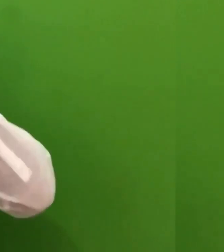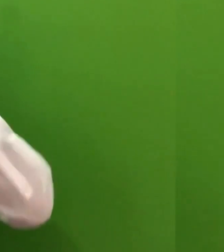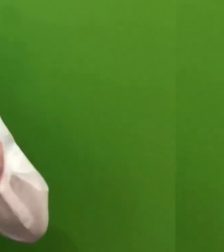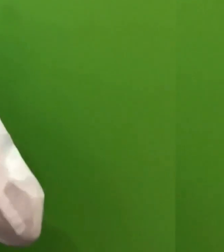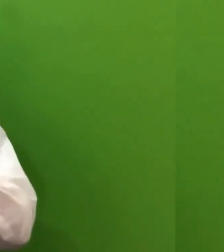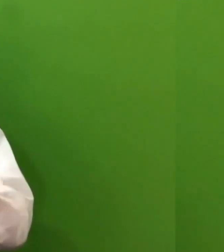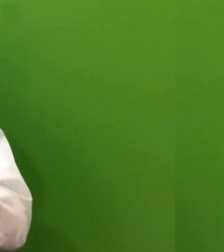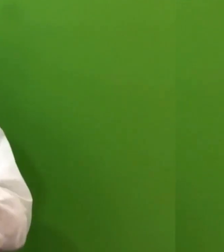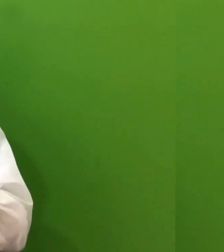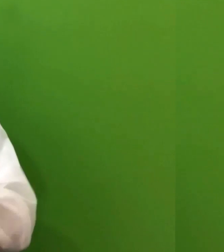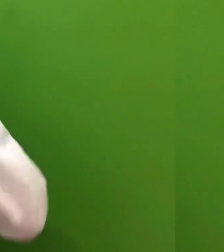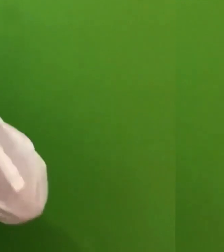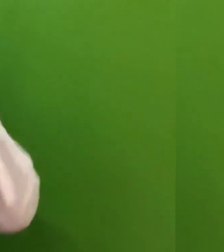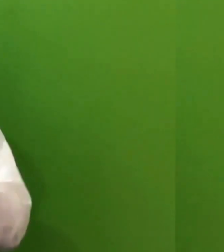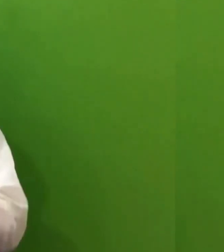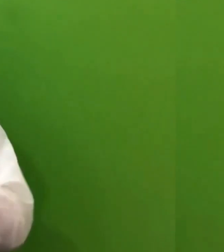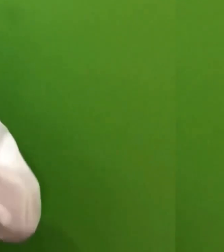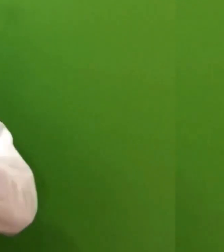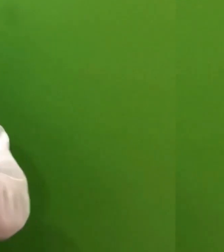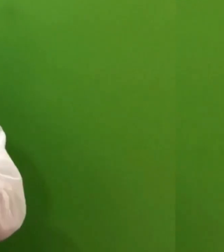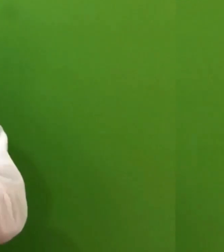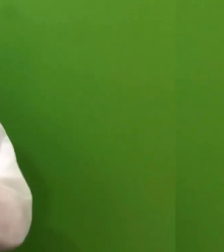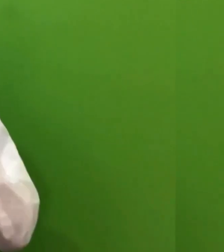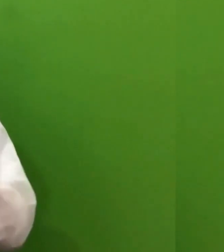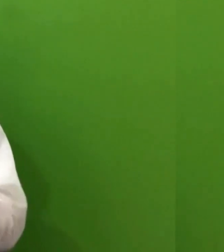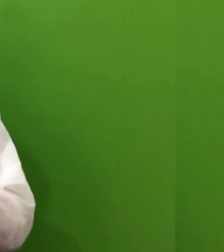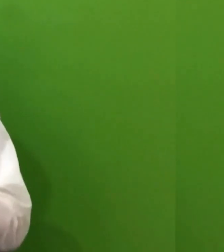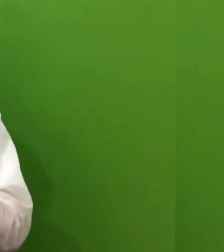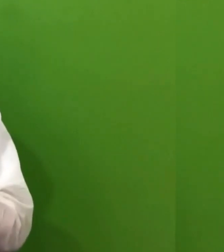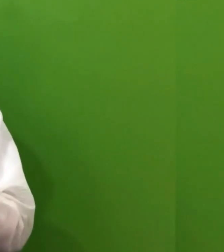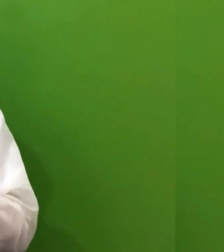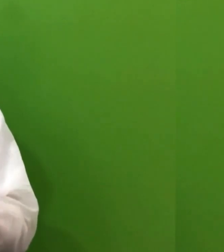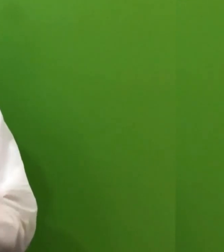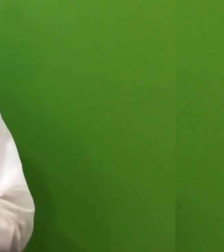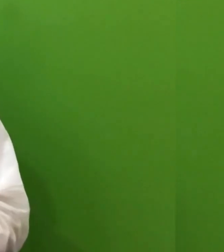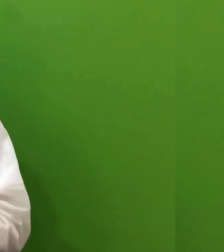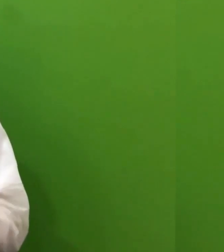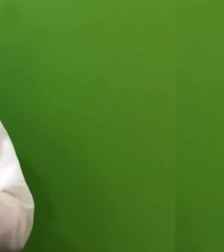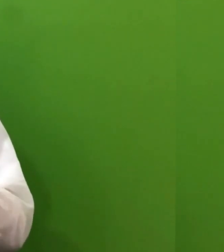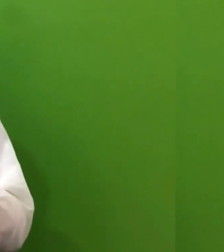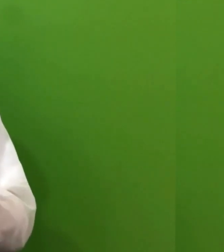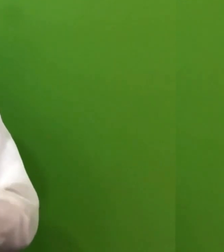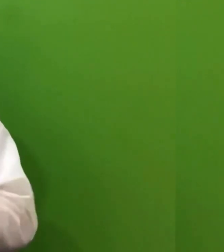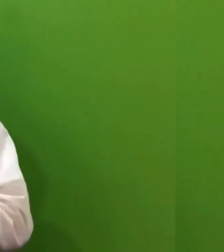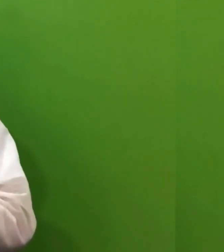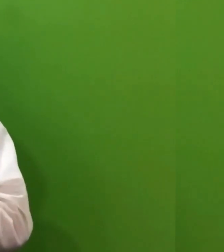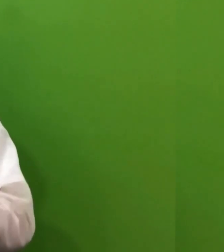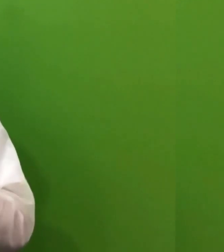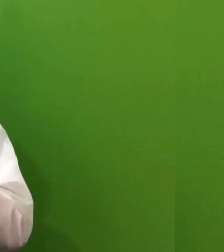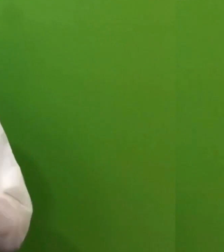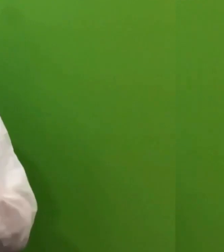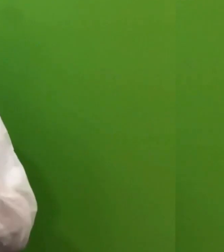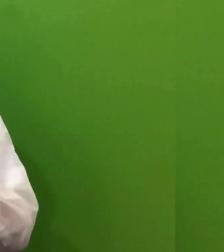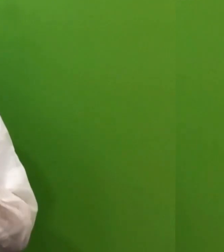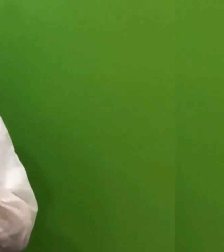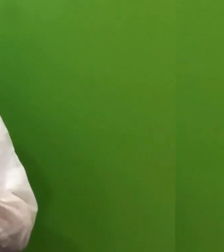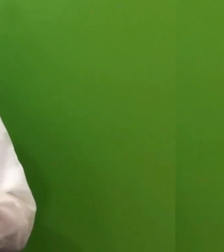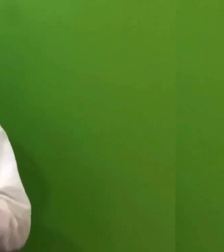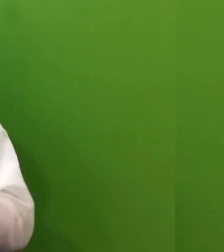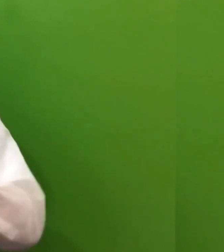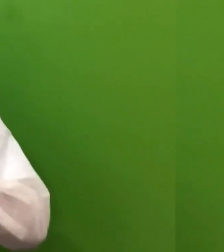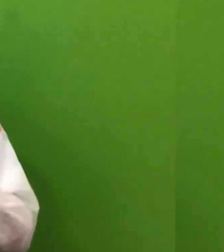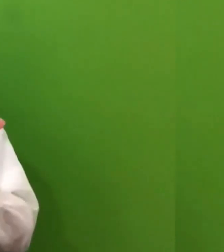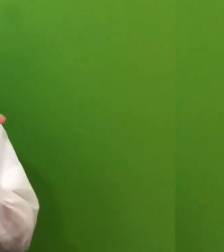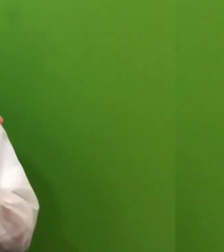이 현장에서 사탄의 모든 전략 속지 않고 흔들리지 않도록